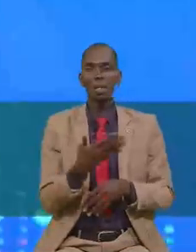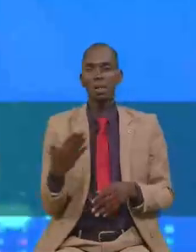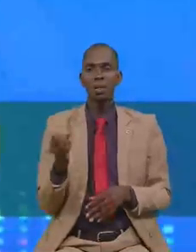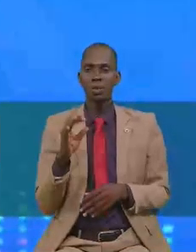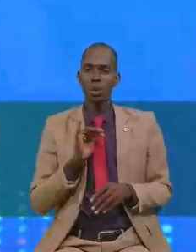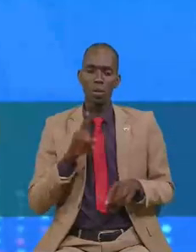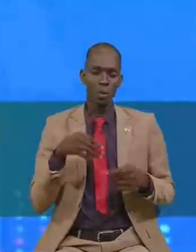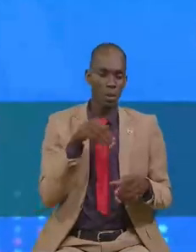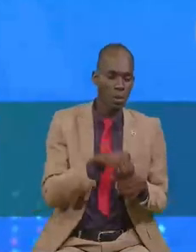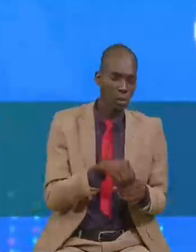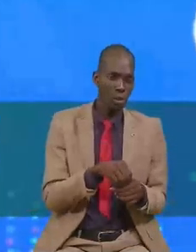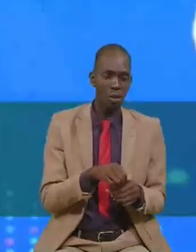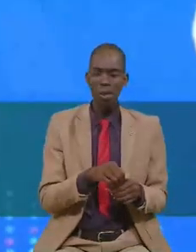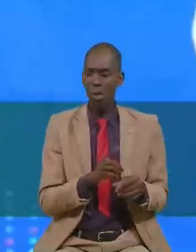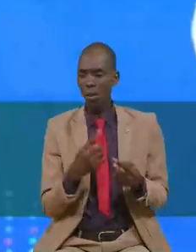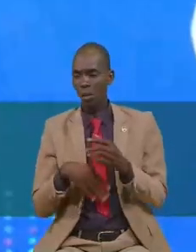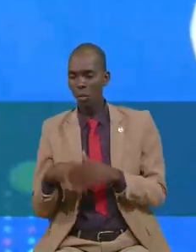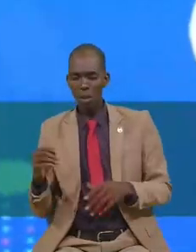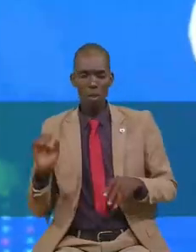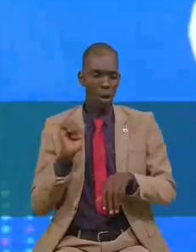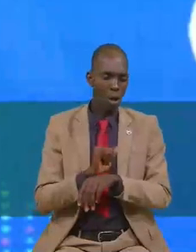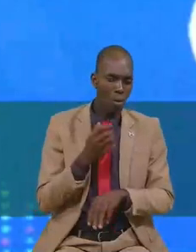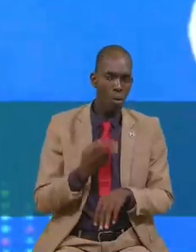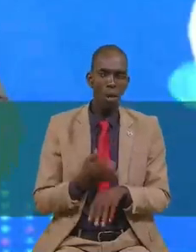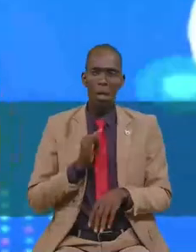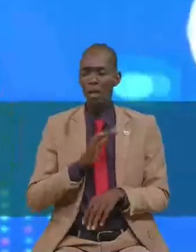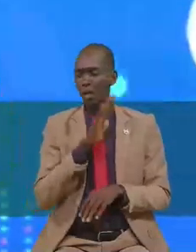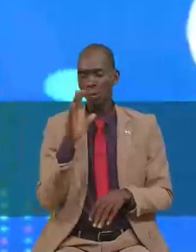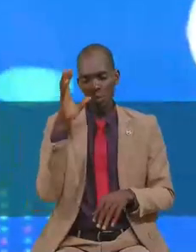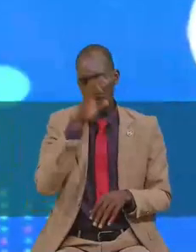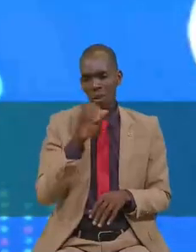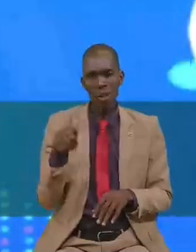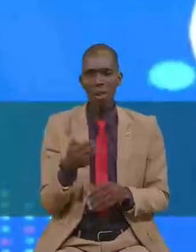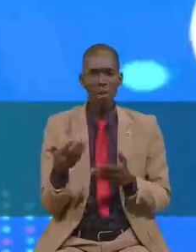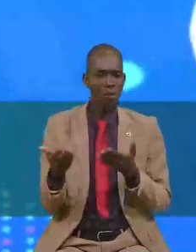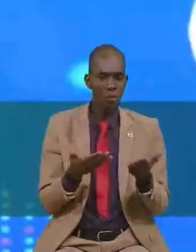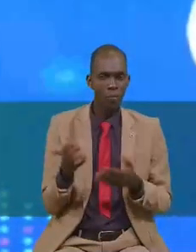et je sortais. Et je ne ratais rien, aucun culte.